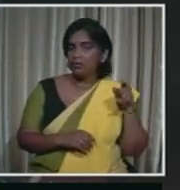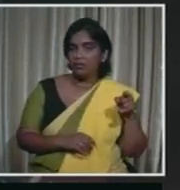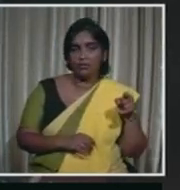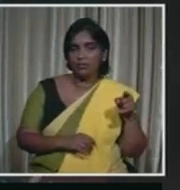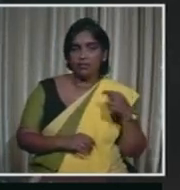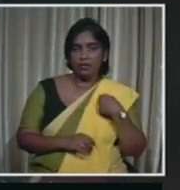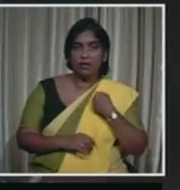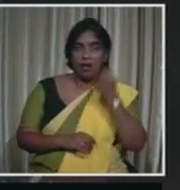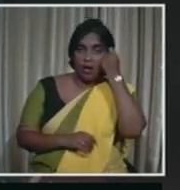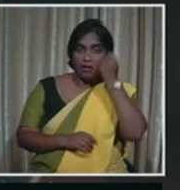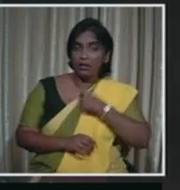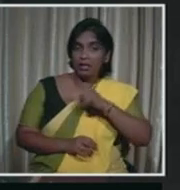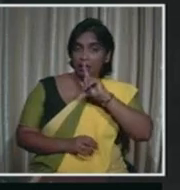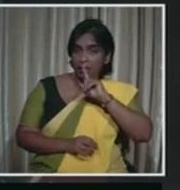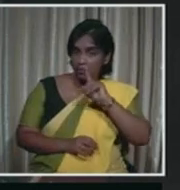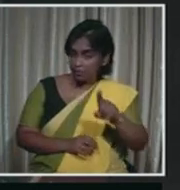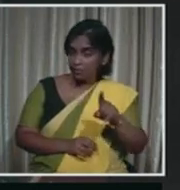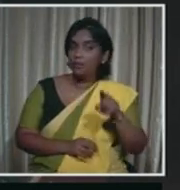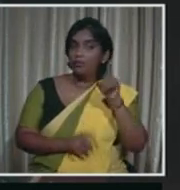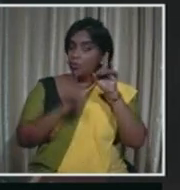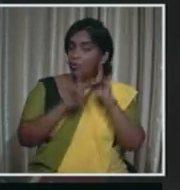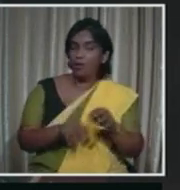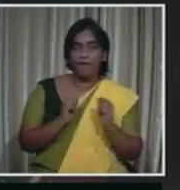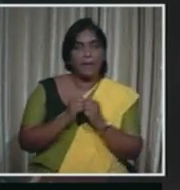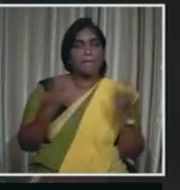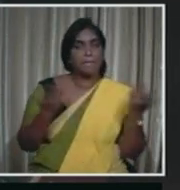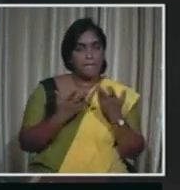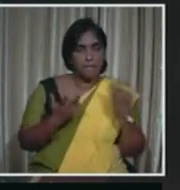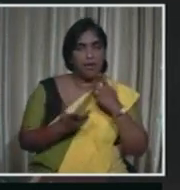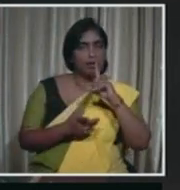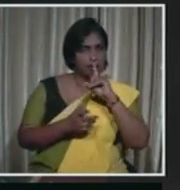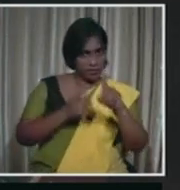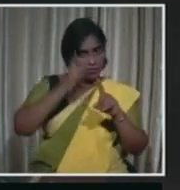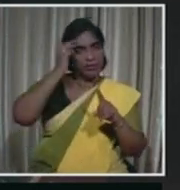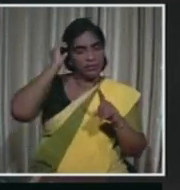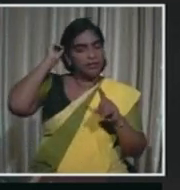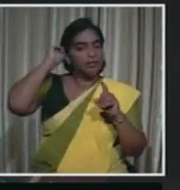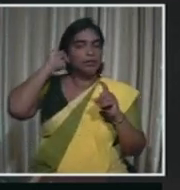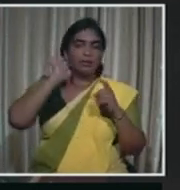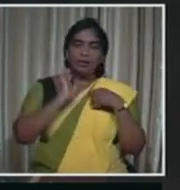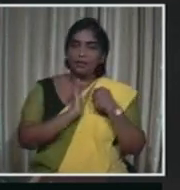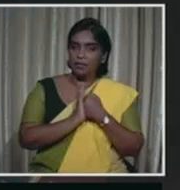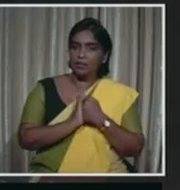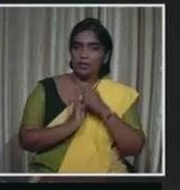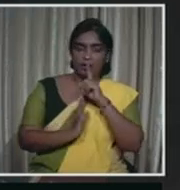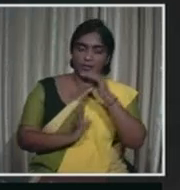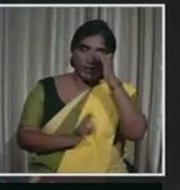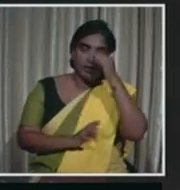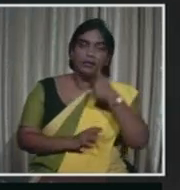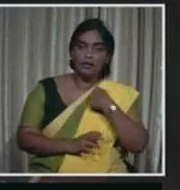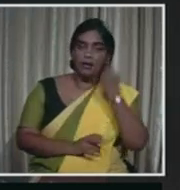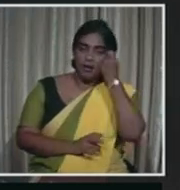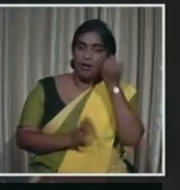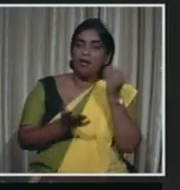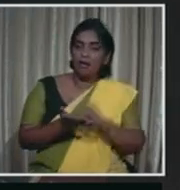මේ යෝජනාව ඉදිරිපත් කළාම එලෙස කරන්නට බැරියයි කියලා කිව්වා මම හිතන්නේ ගරු කතානායකතුමනි මම යෝජනාවක් කරනව